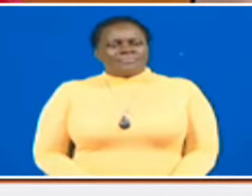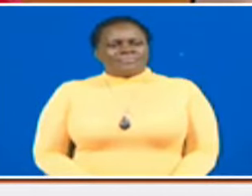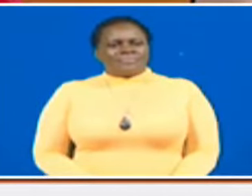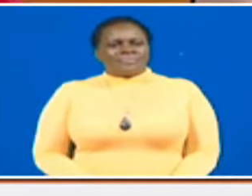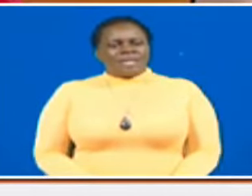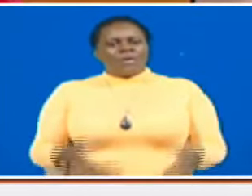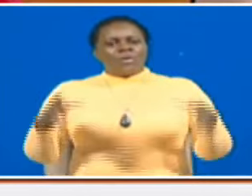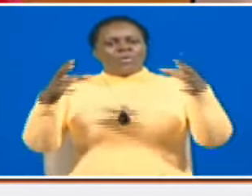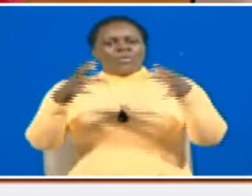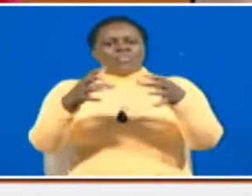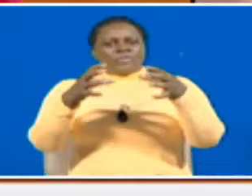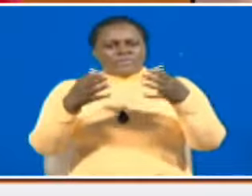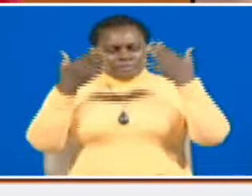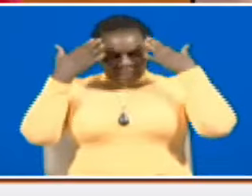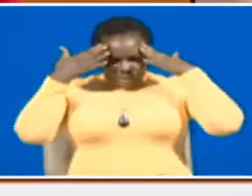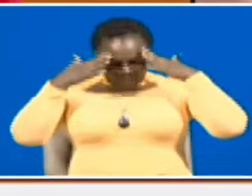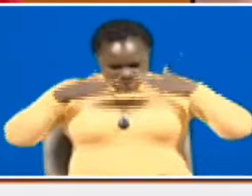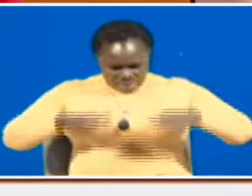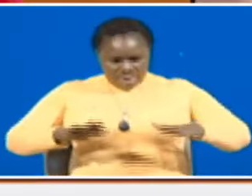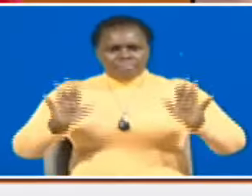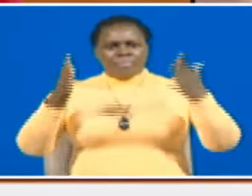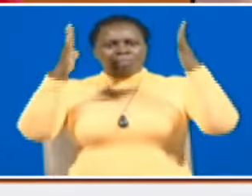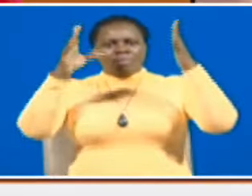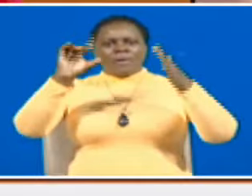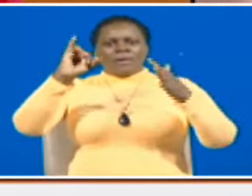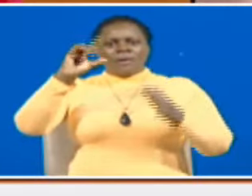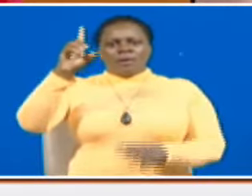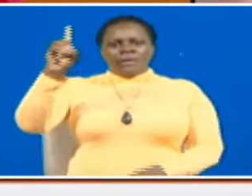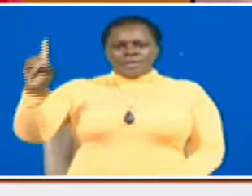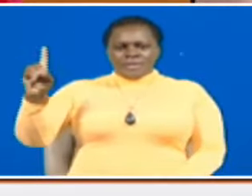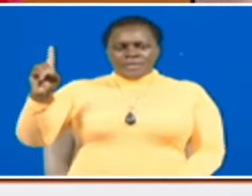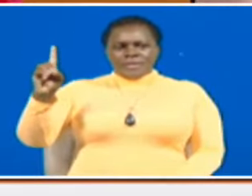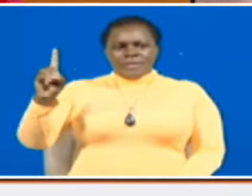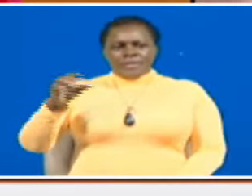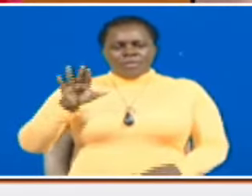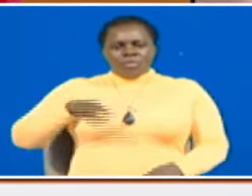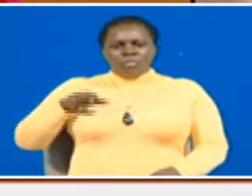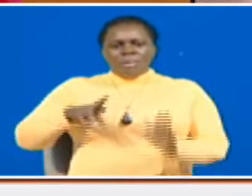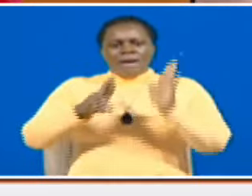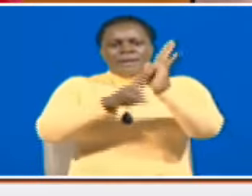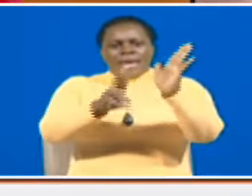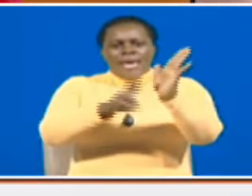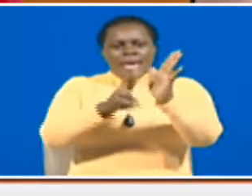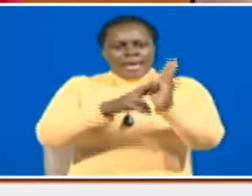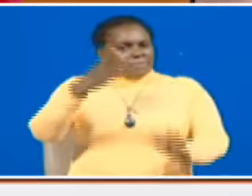Huku jamii ya Waislamu ikisherehekea siku ya Eid al-Fitri, mwakilishi wa kike kaunti ya Nairobi Esther Pasaris